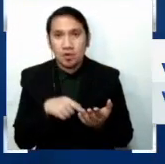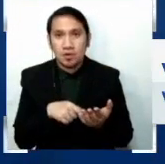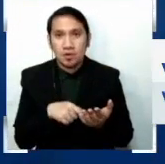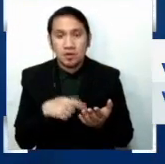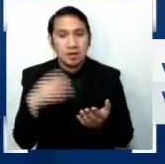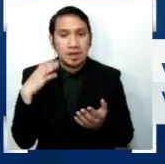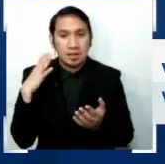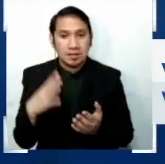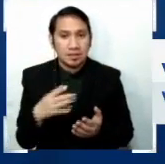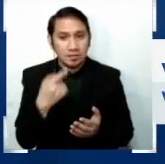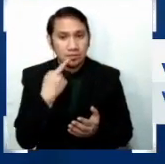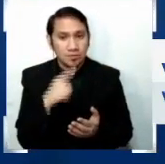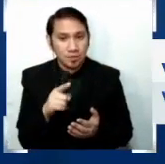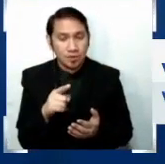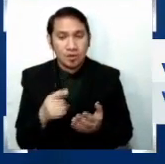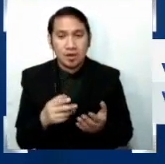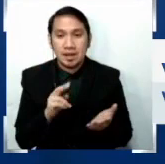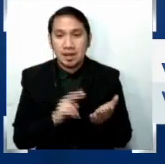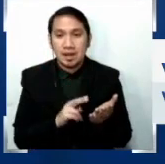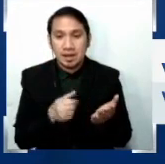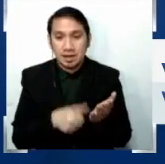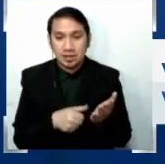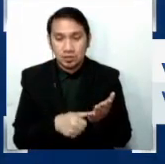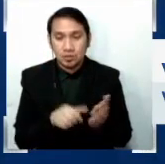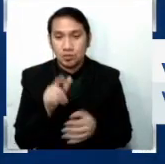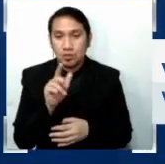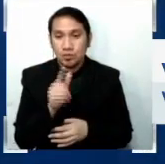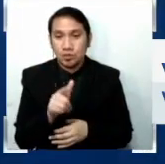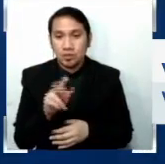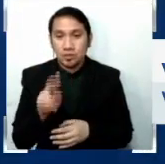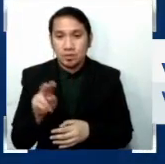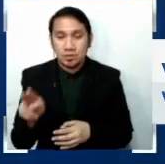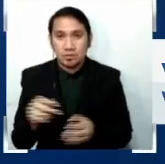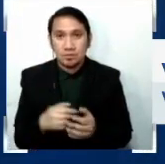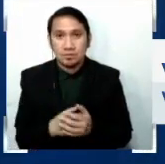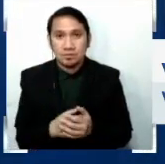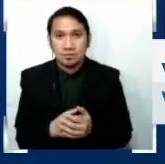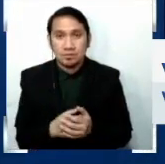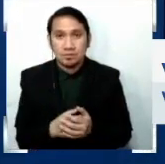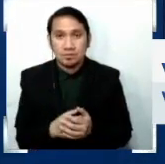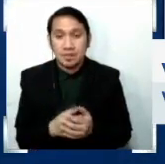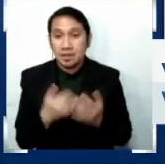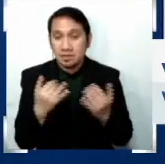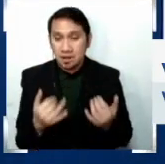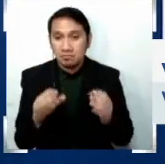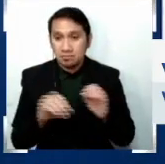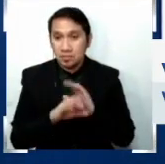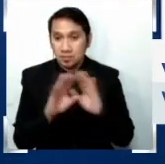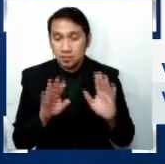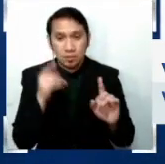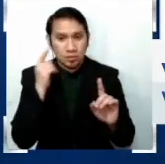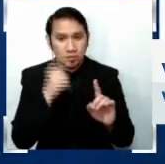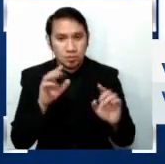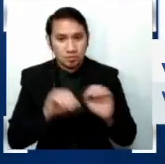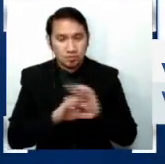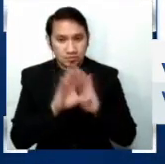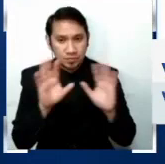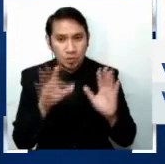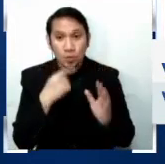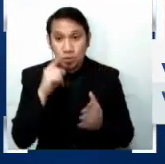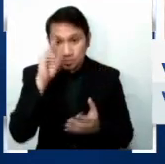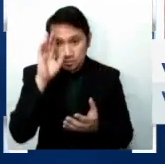eleksyon 2022. Ang punto lang daw niya, malinaw ang layunin ng lahat ng mga naniniwala